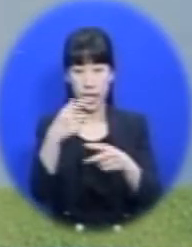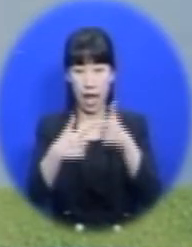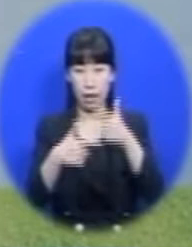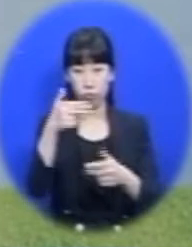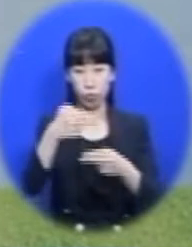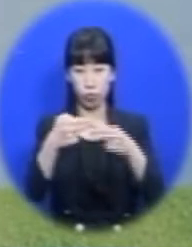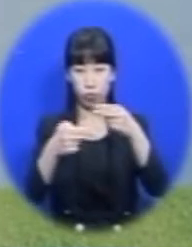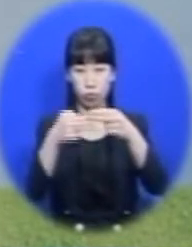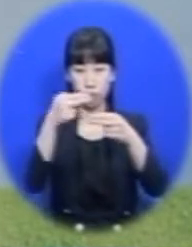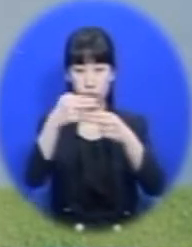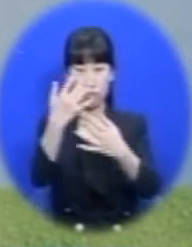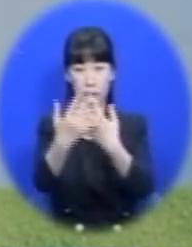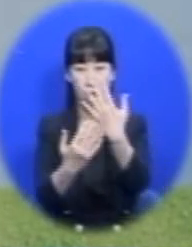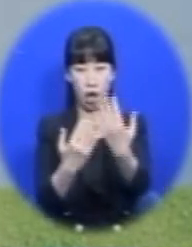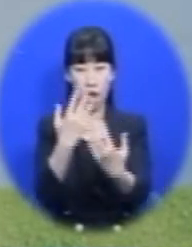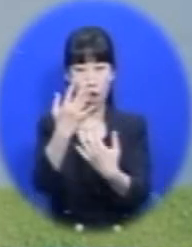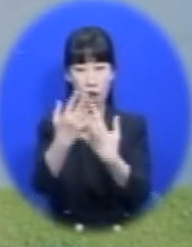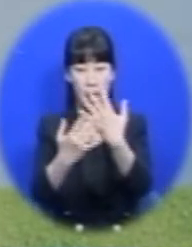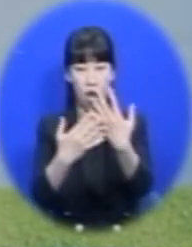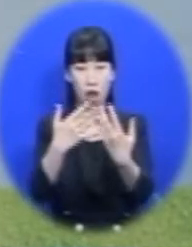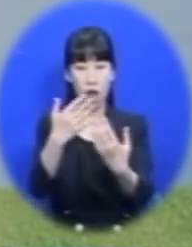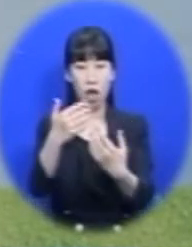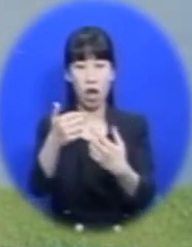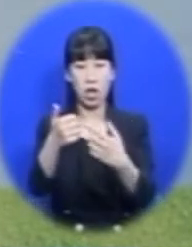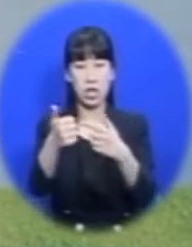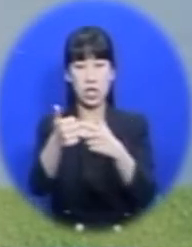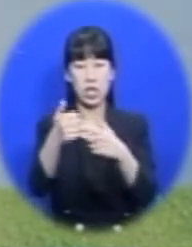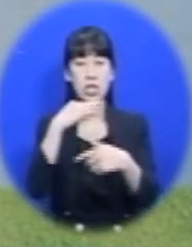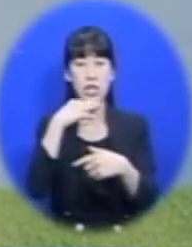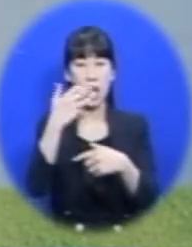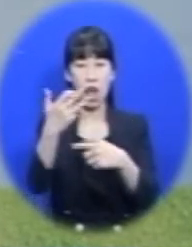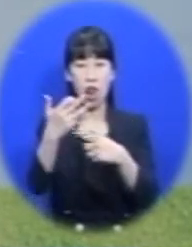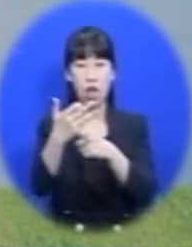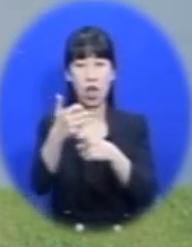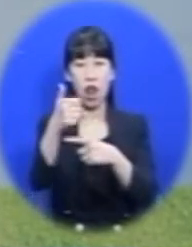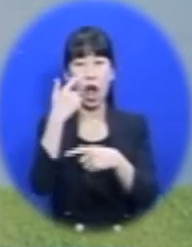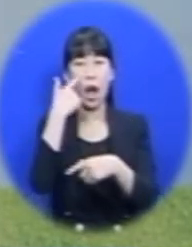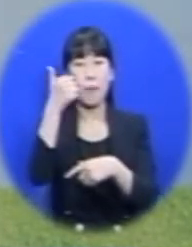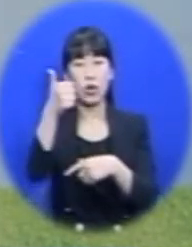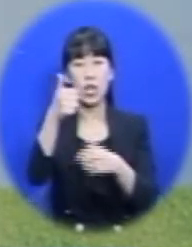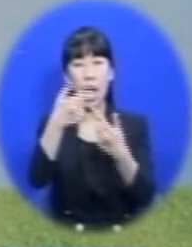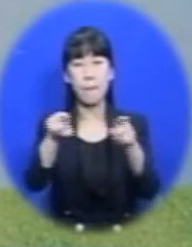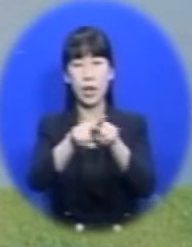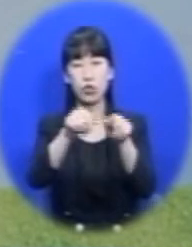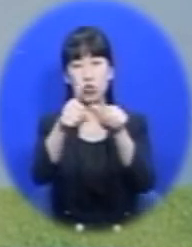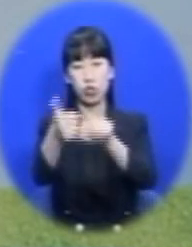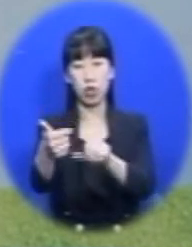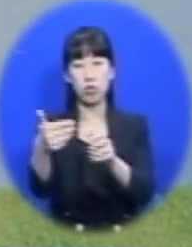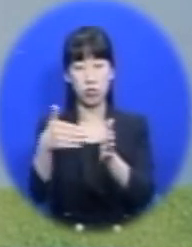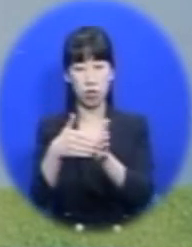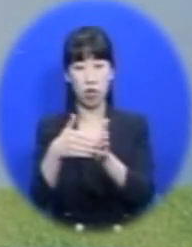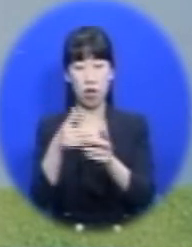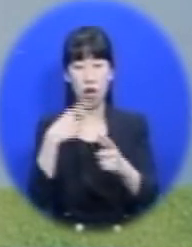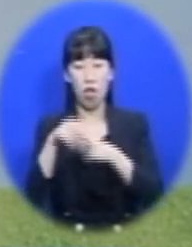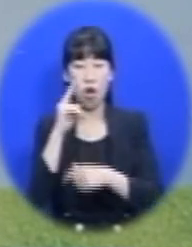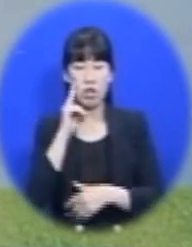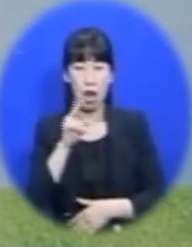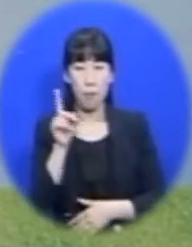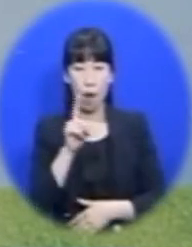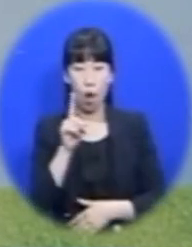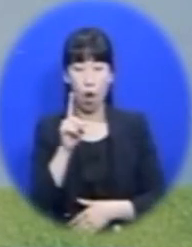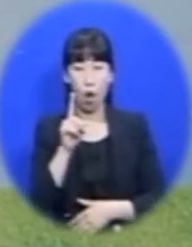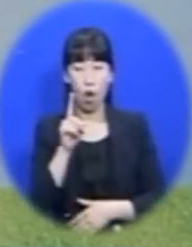쌓아놓고 불을 지른 다음에 그 소년의 아버지를 또 묶어서 불에 태워 죽였습니다. 더 악질적인 것은